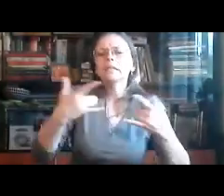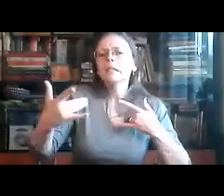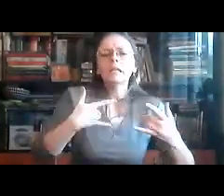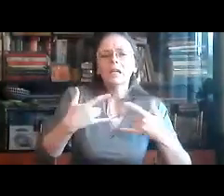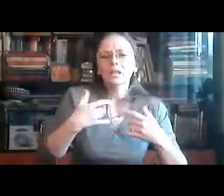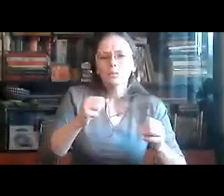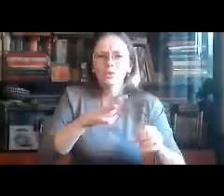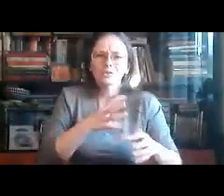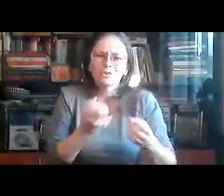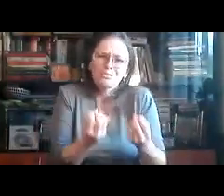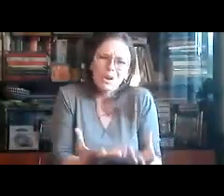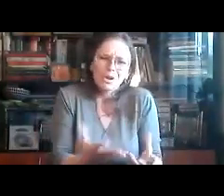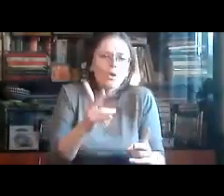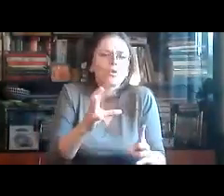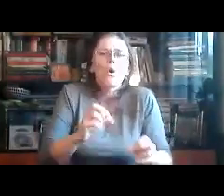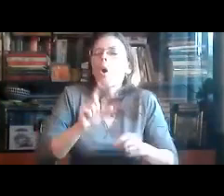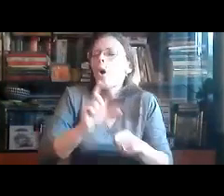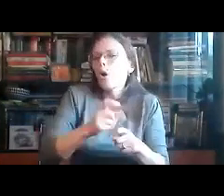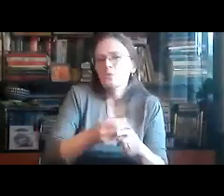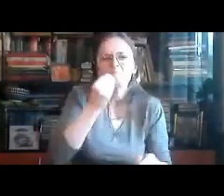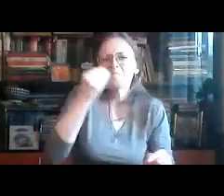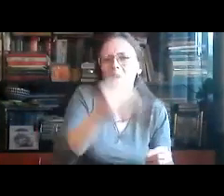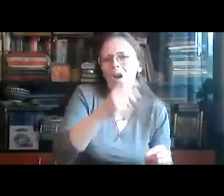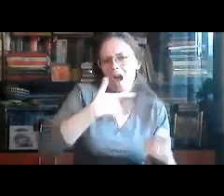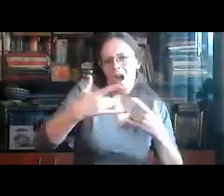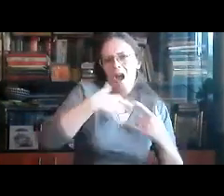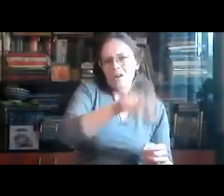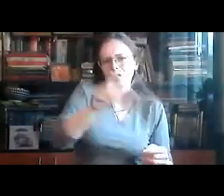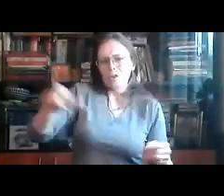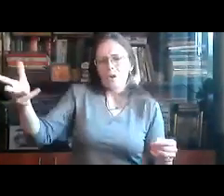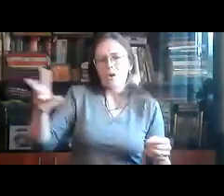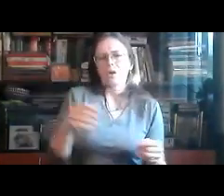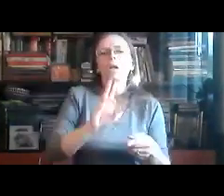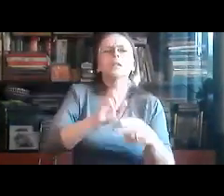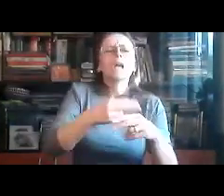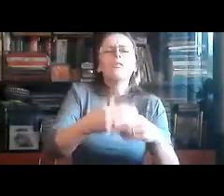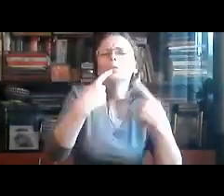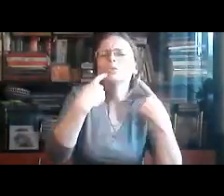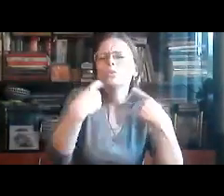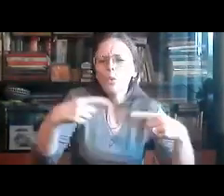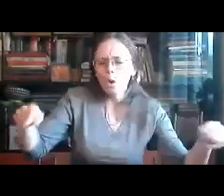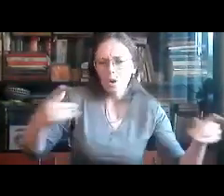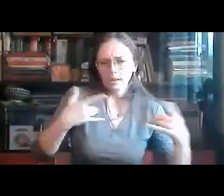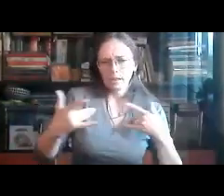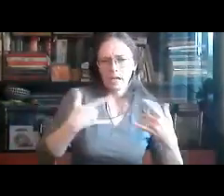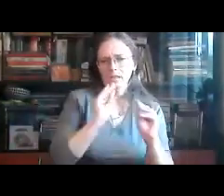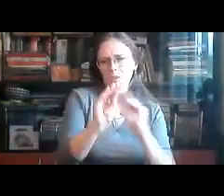есть это как бы другая технология, другой способ мышления. И я думаю, что вот в этом направлении, вы сегодня сказали, что